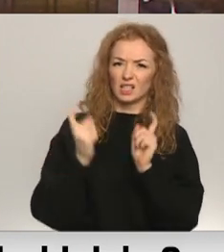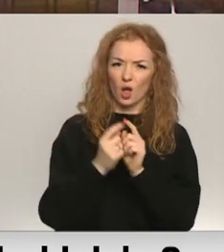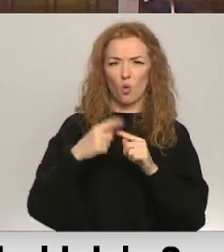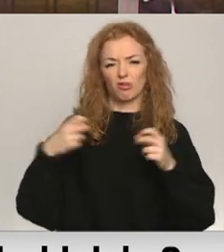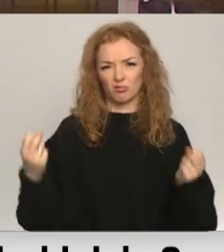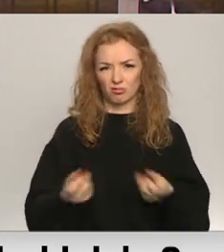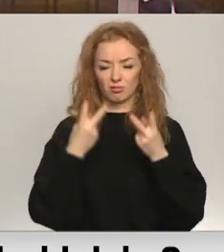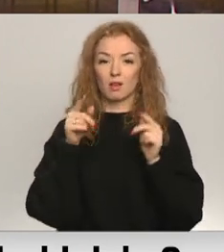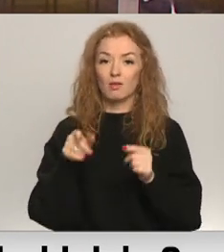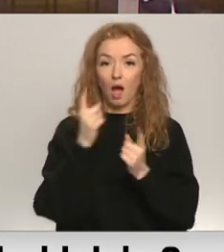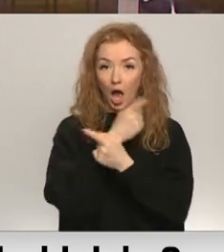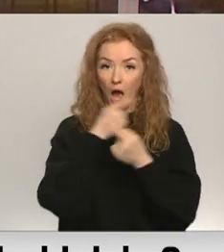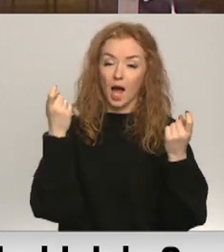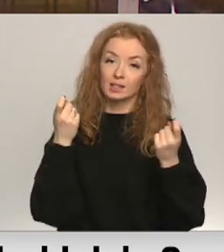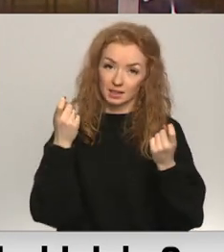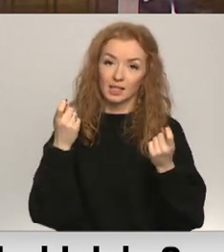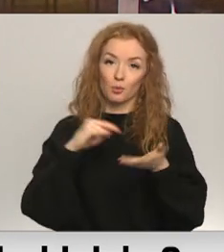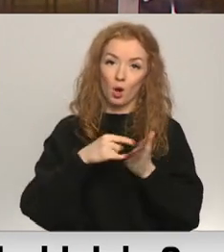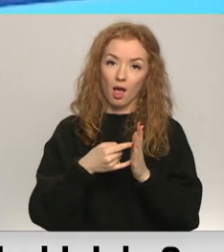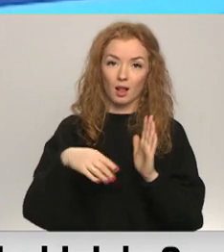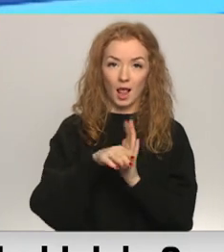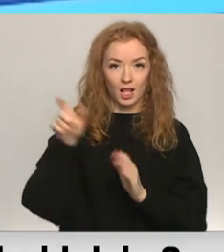atzīst digitālā projekta Būris dalībnieki.